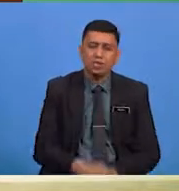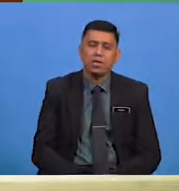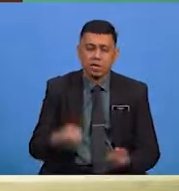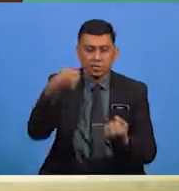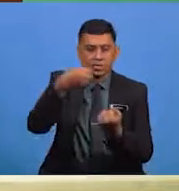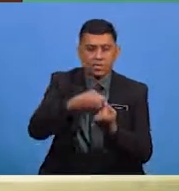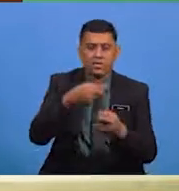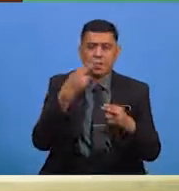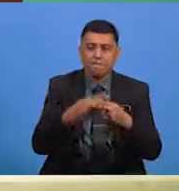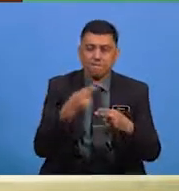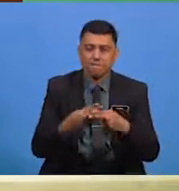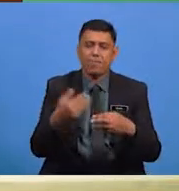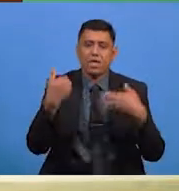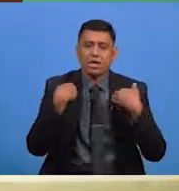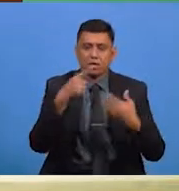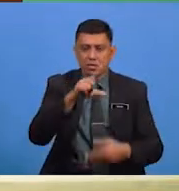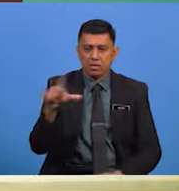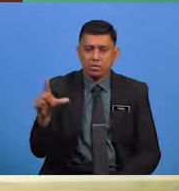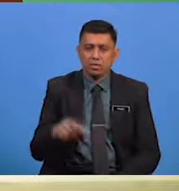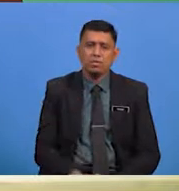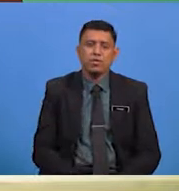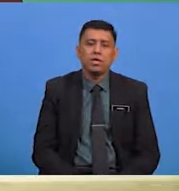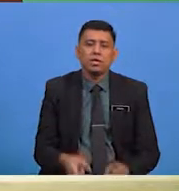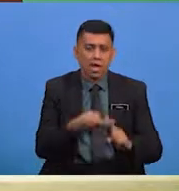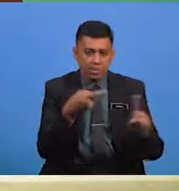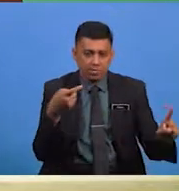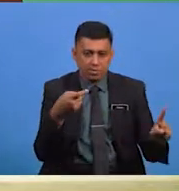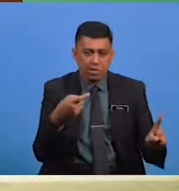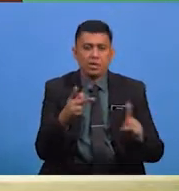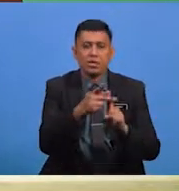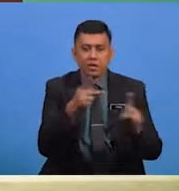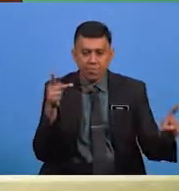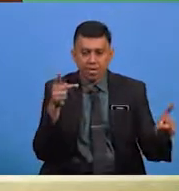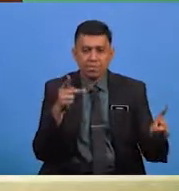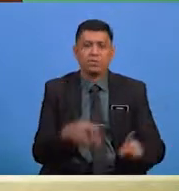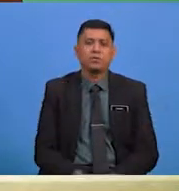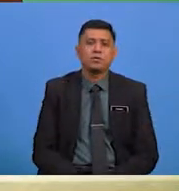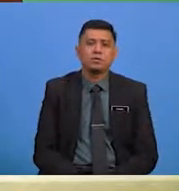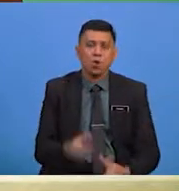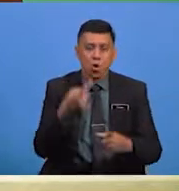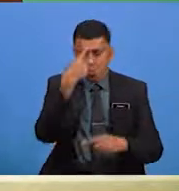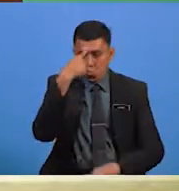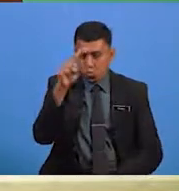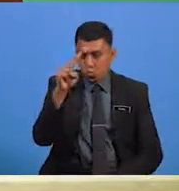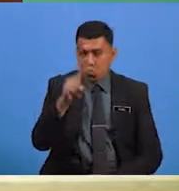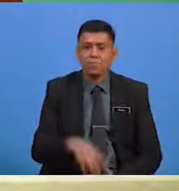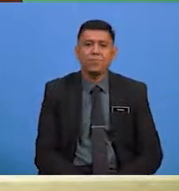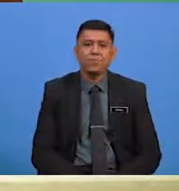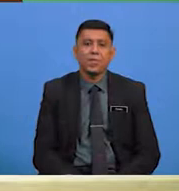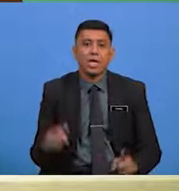frasa sendi nama adalah dari, daripada, untuk,